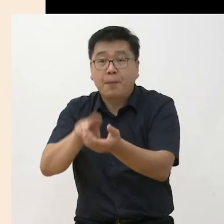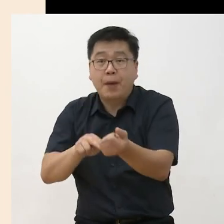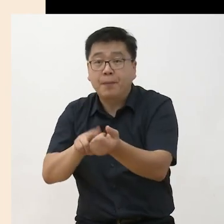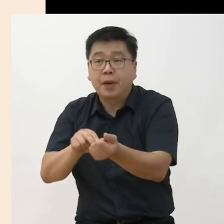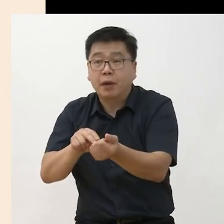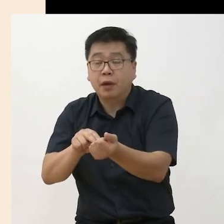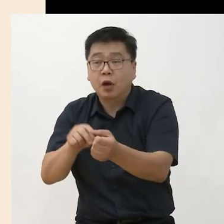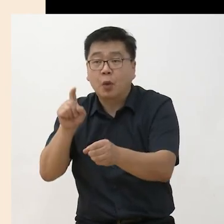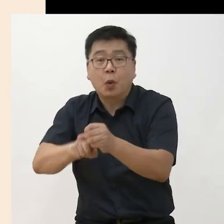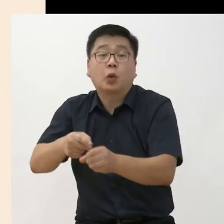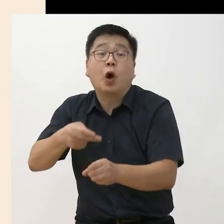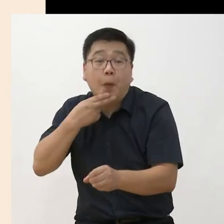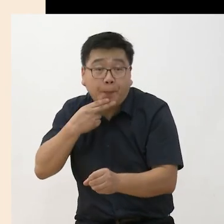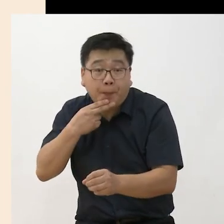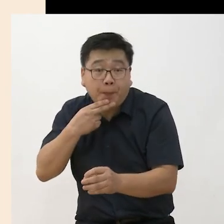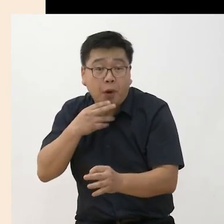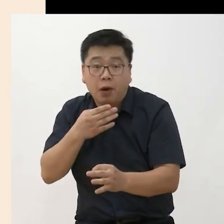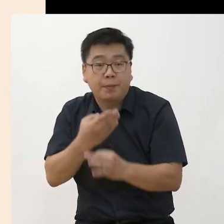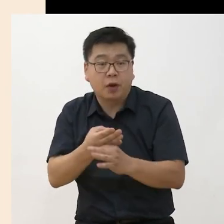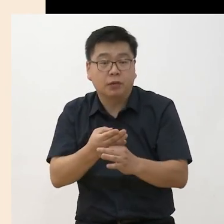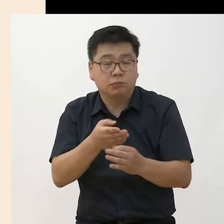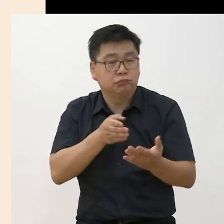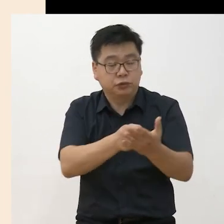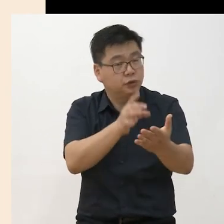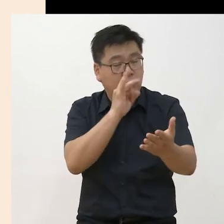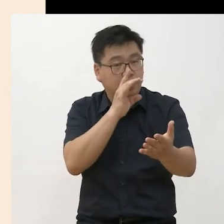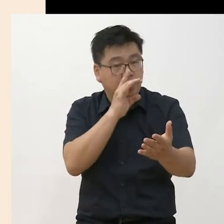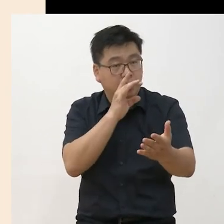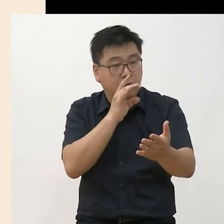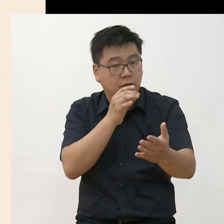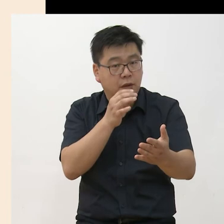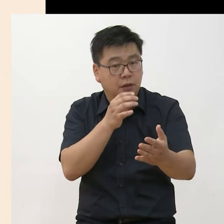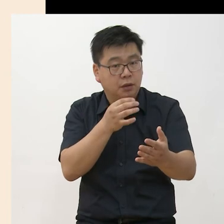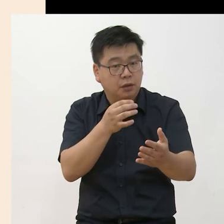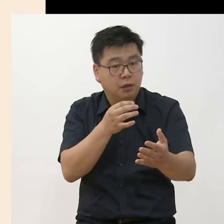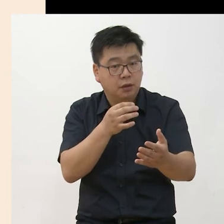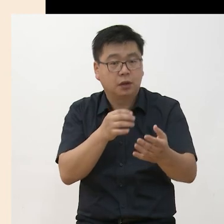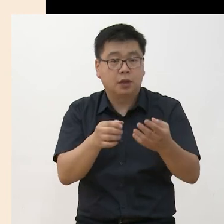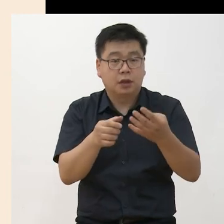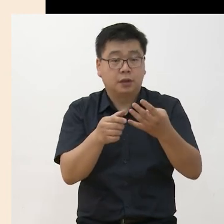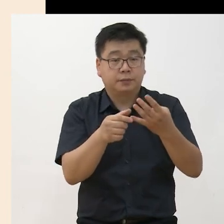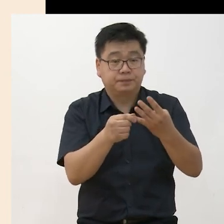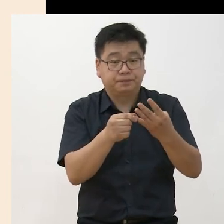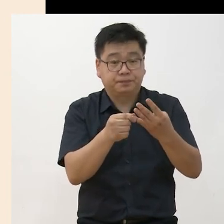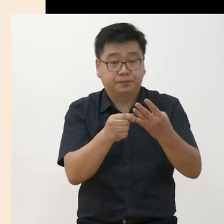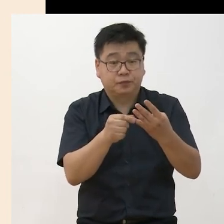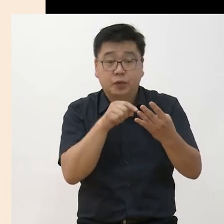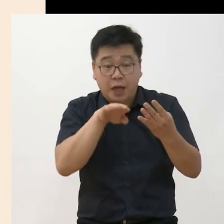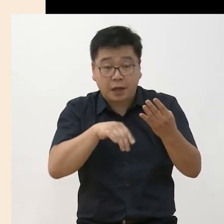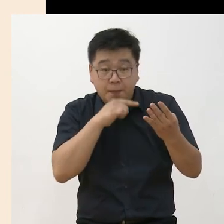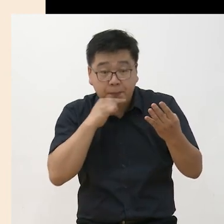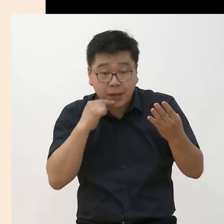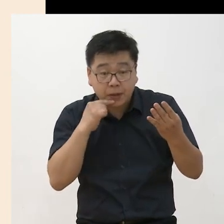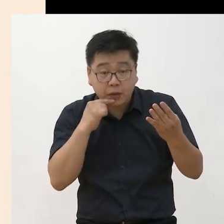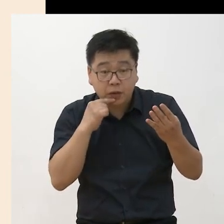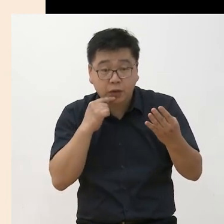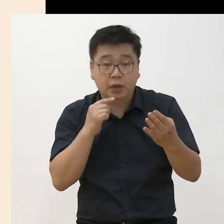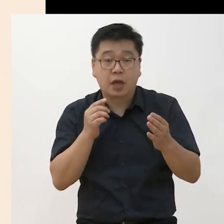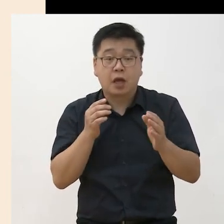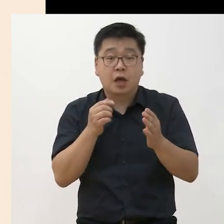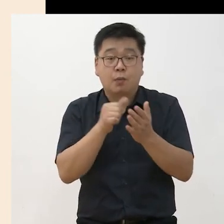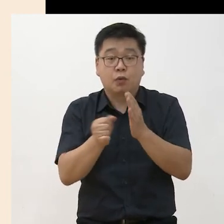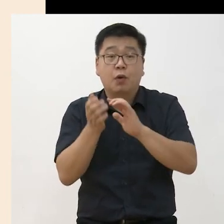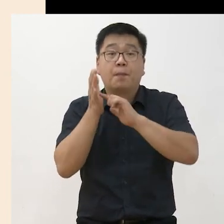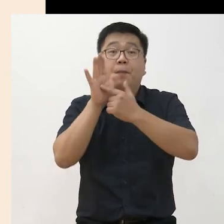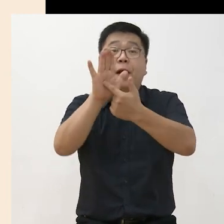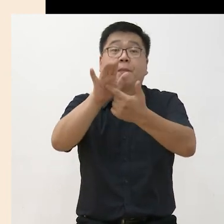그런 간행물은 제외하고 있다, 이런 내용을 좀 기억해 주시고요. 그 다음에 4번, 그 문예매체 작품 발표에